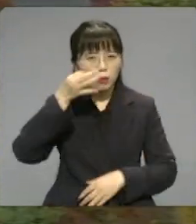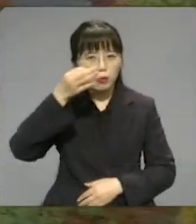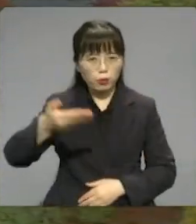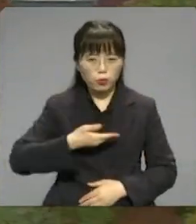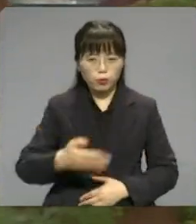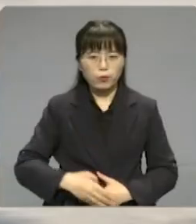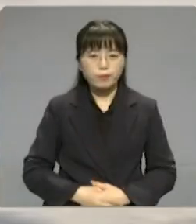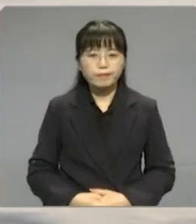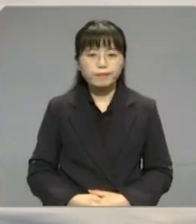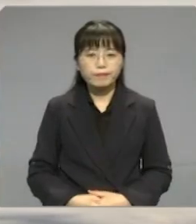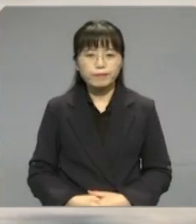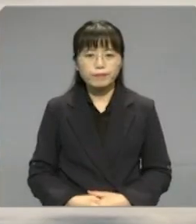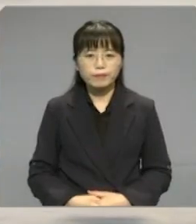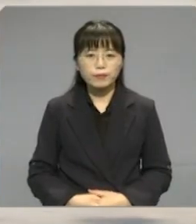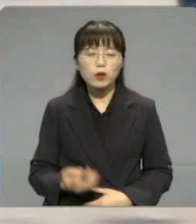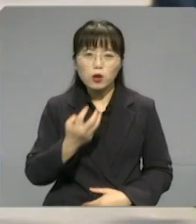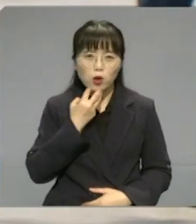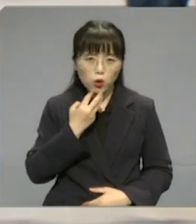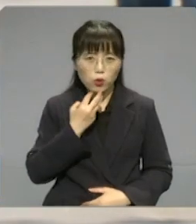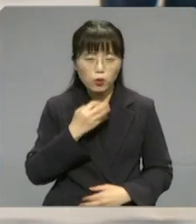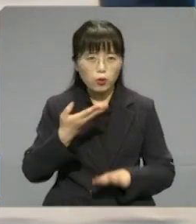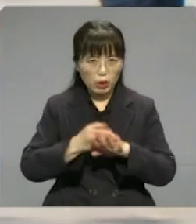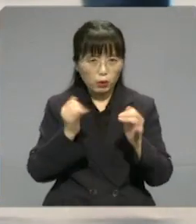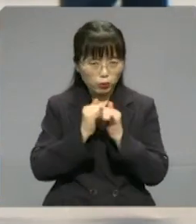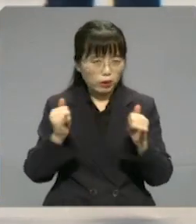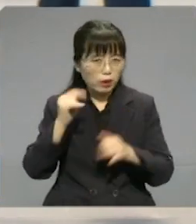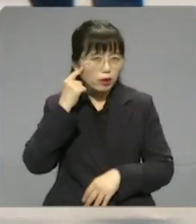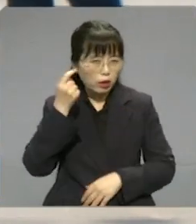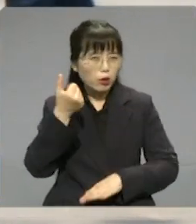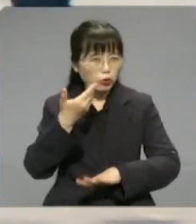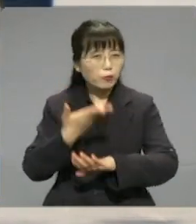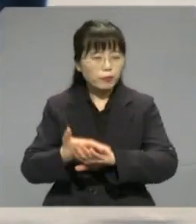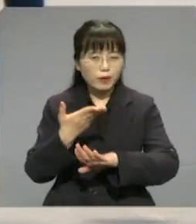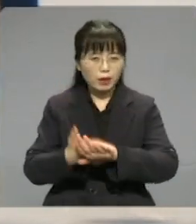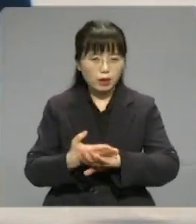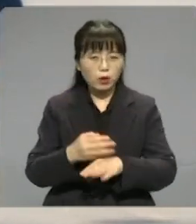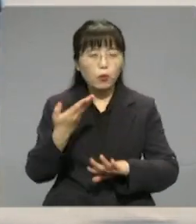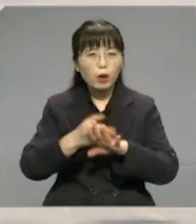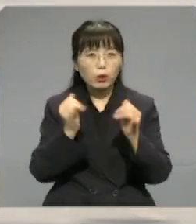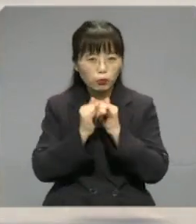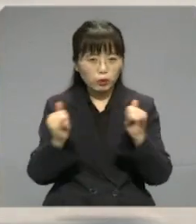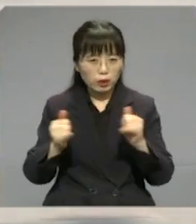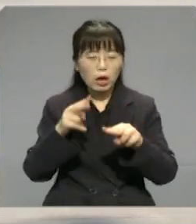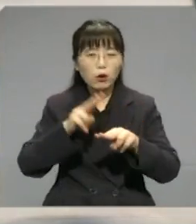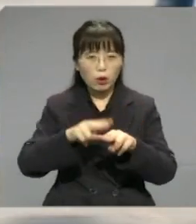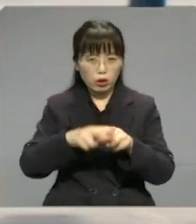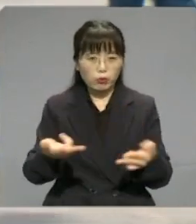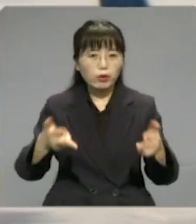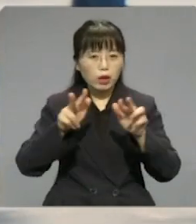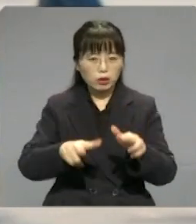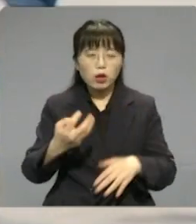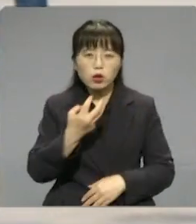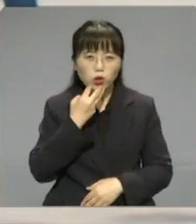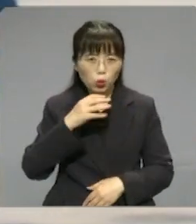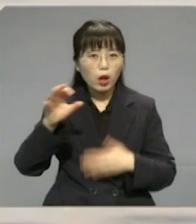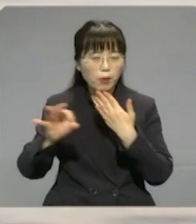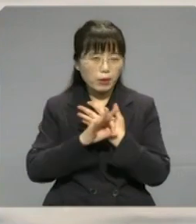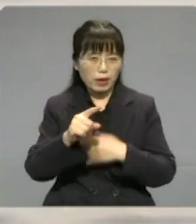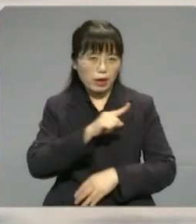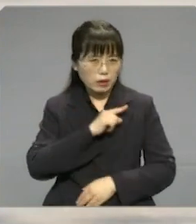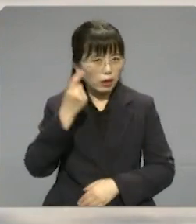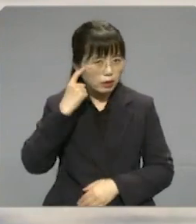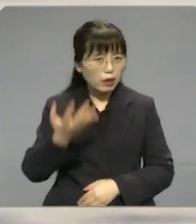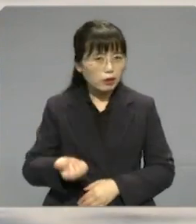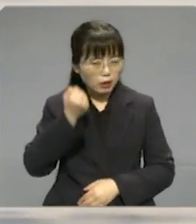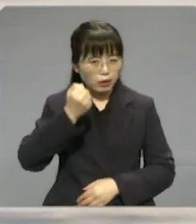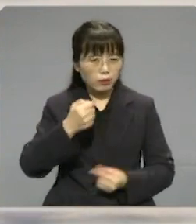보였습니다. 서울에 사는 외국인들의 의견은 조금 달랐습니다. 외국인들은 이곳 광화문 광장을 서울하면 가장 생각나는